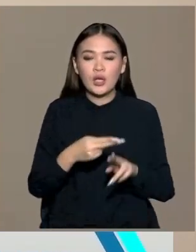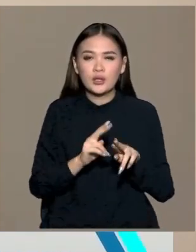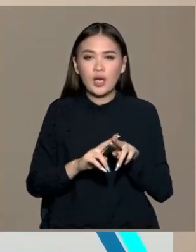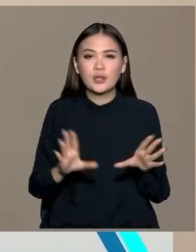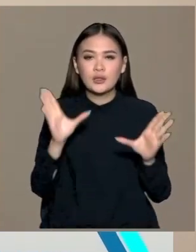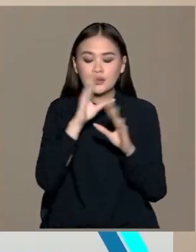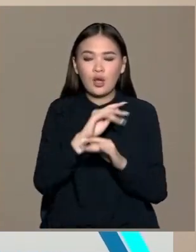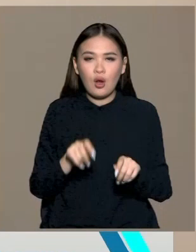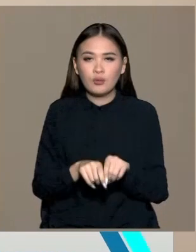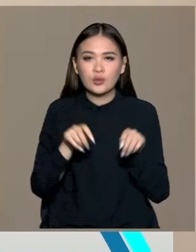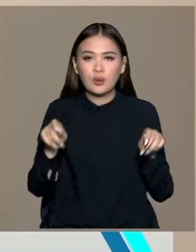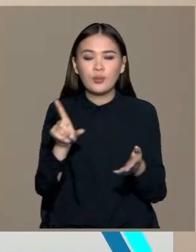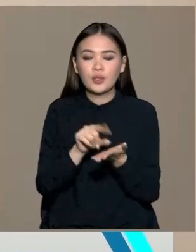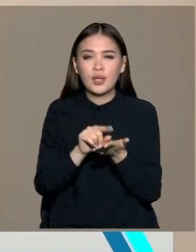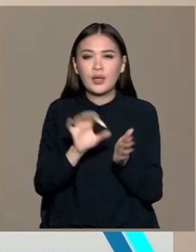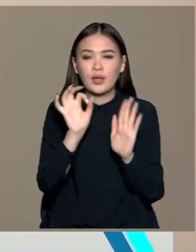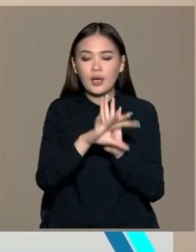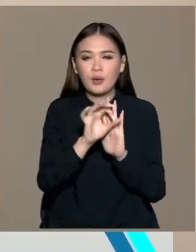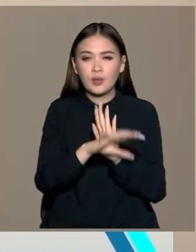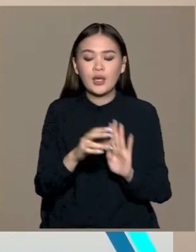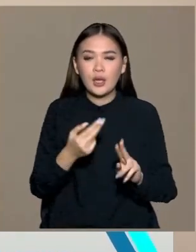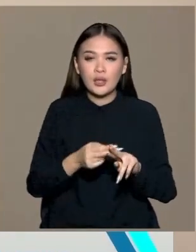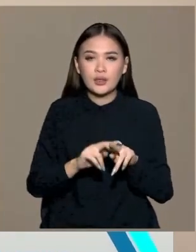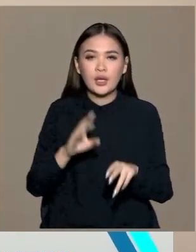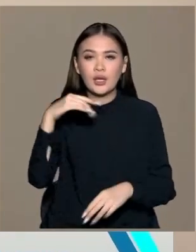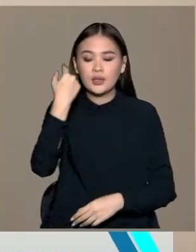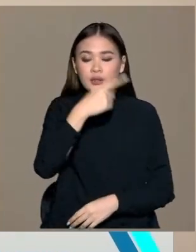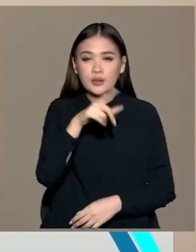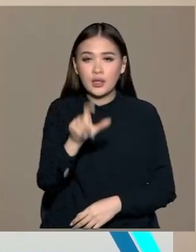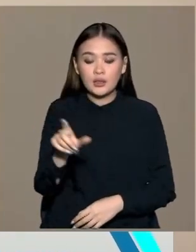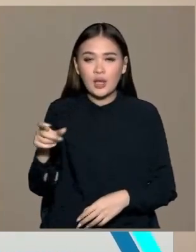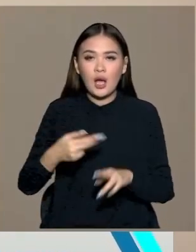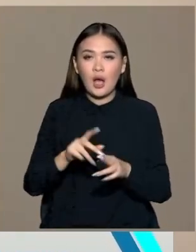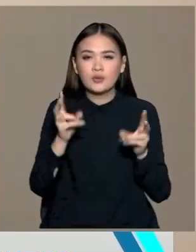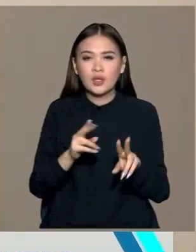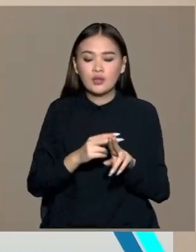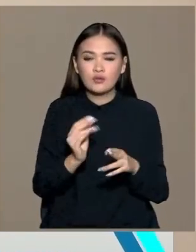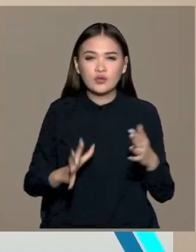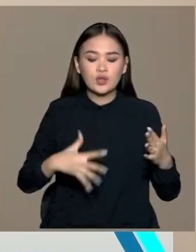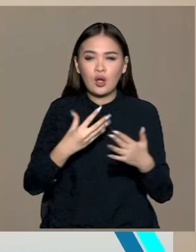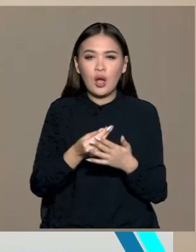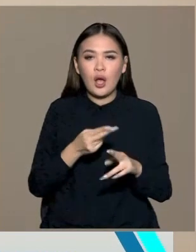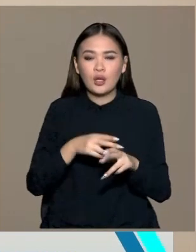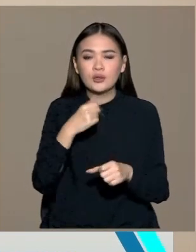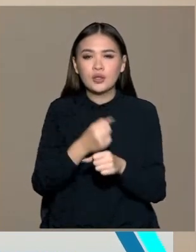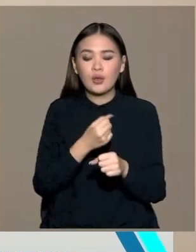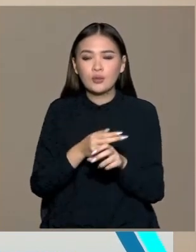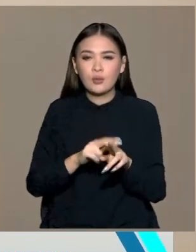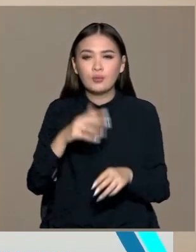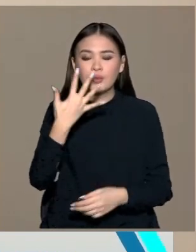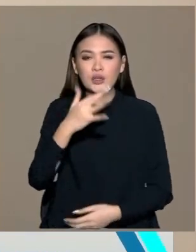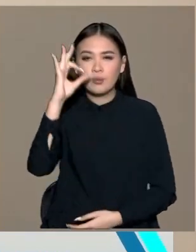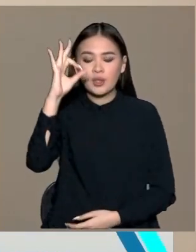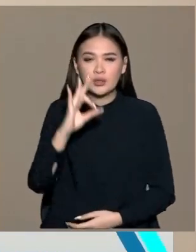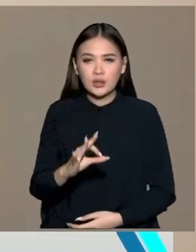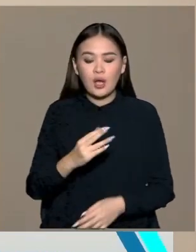достаточности объем пенсионных накоплений именно для этих лиц были введены обязательно профессиональные от работодатели в размере пяти